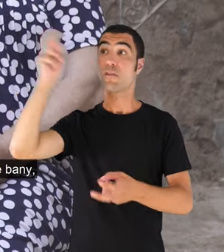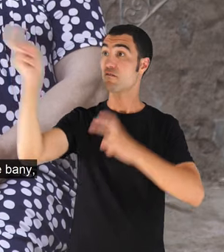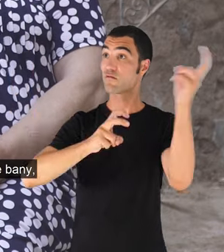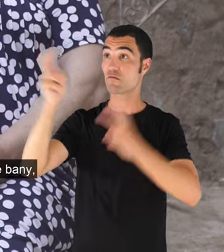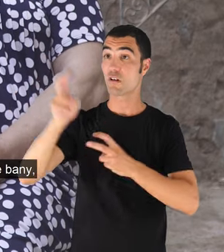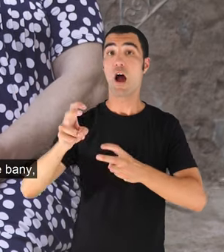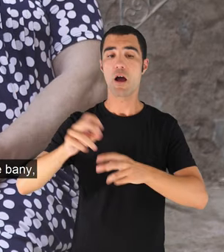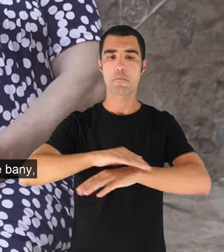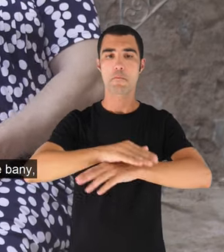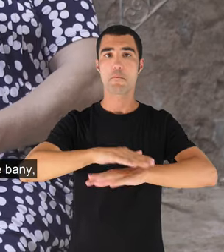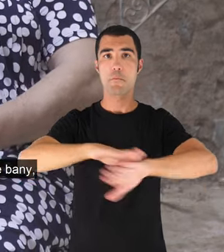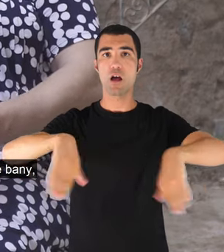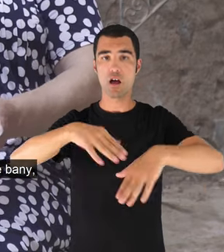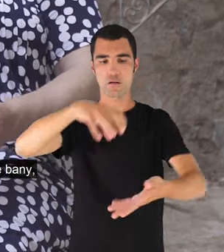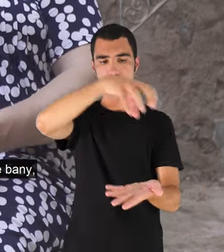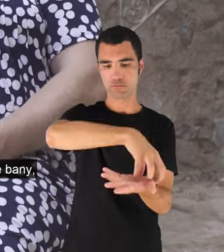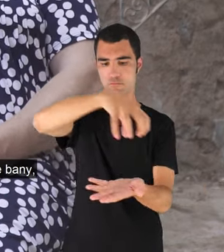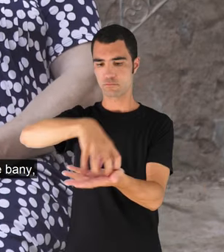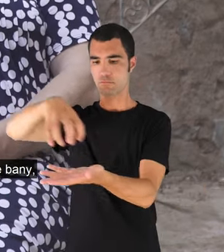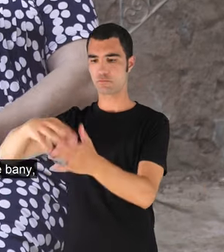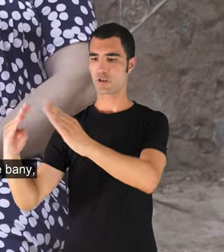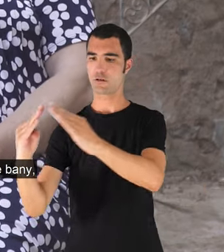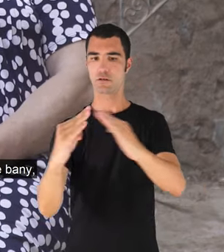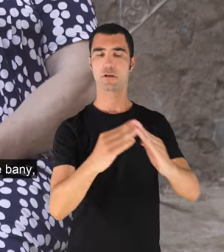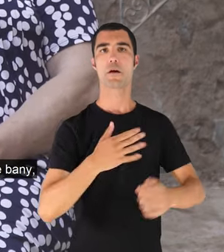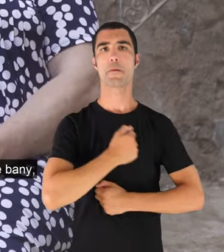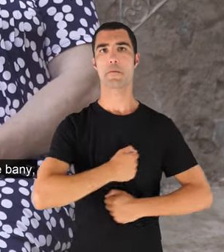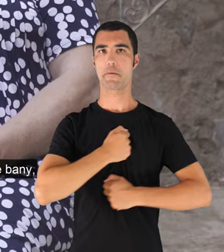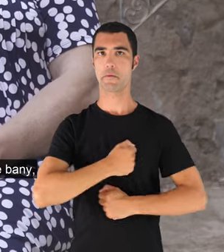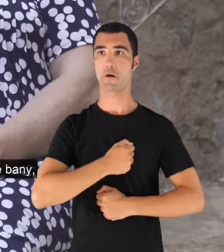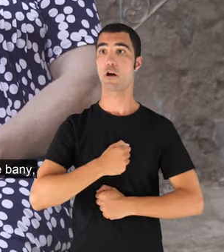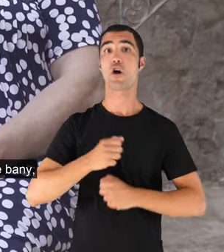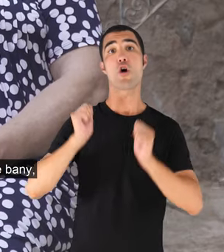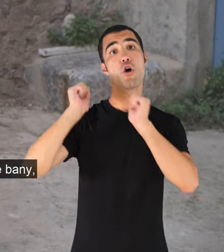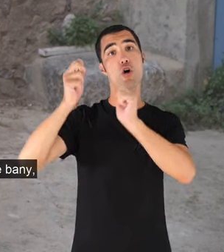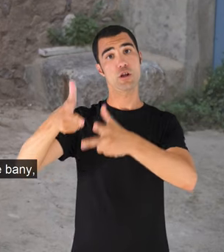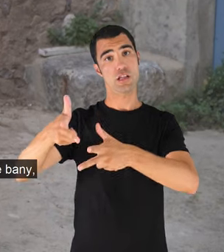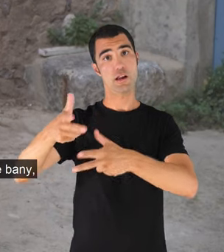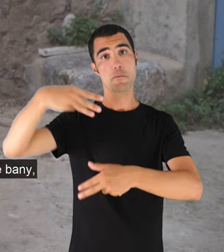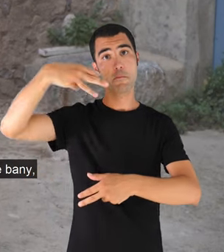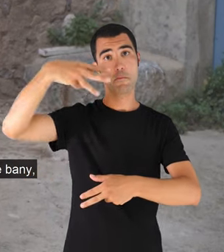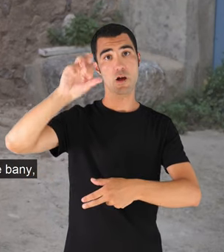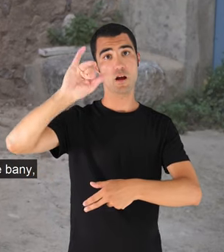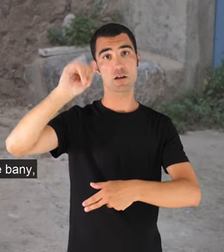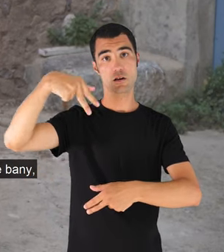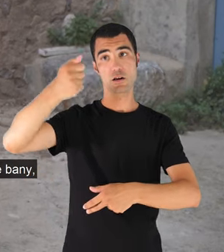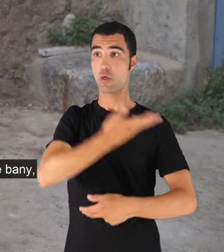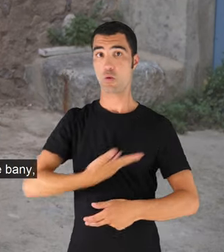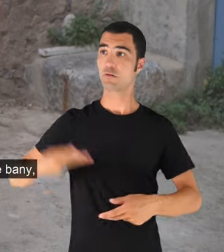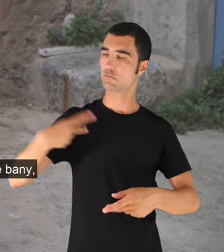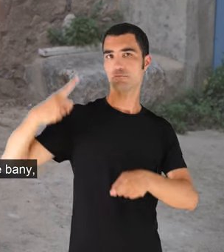sotel Marina, a mitges amb es duanyos de sotel Marina, i llogàvem a